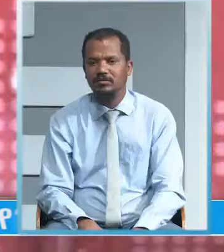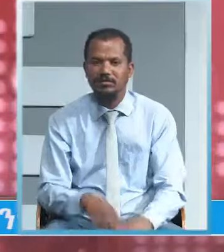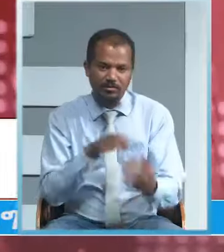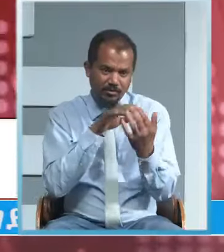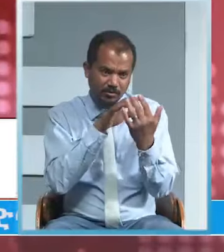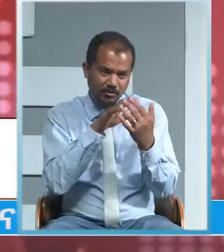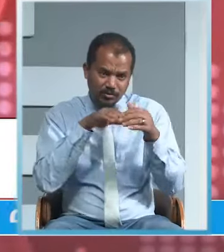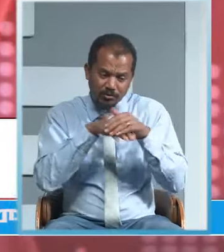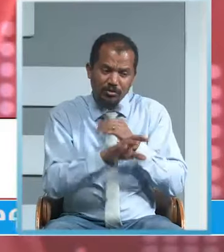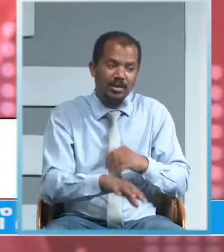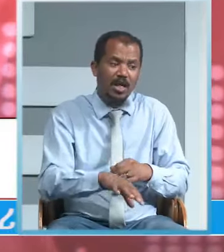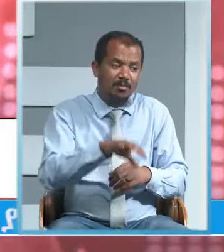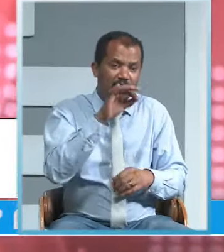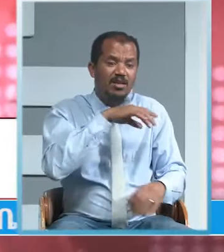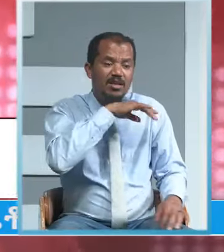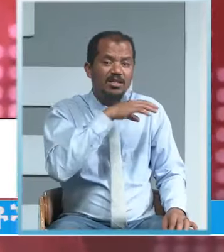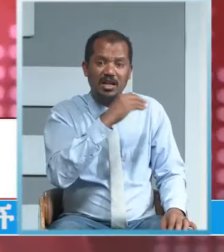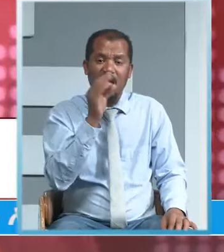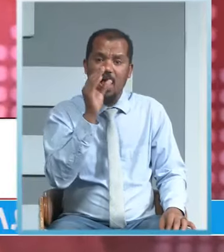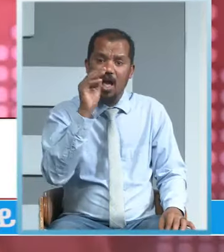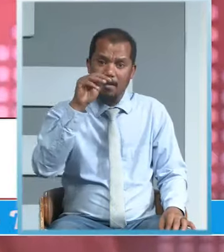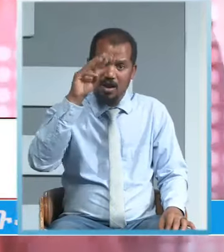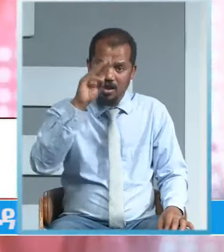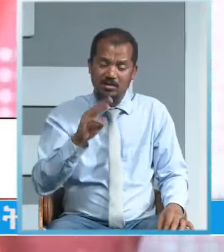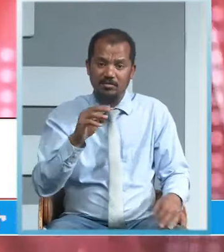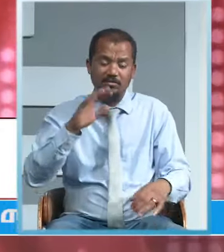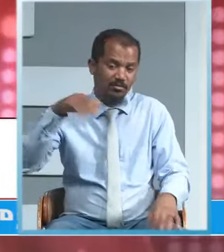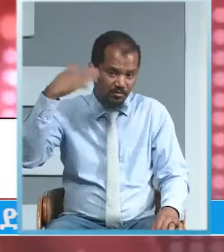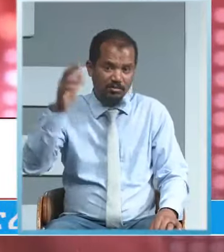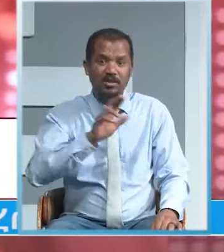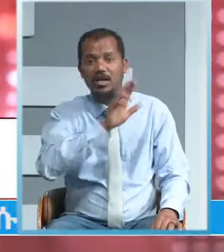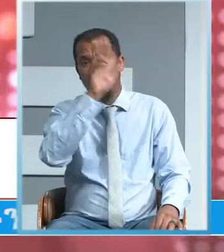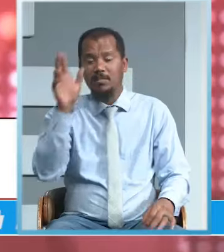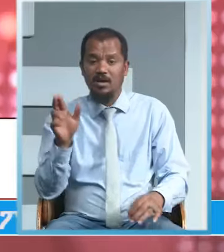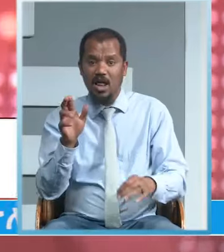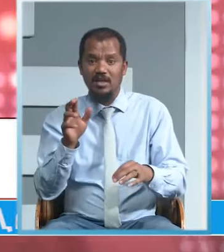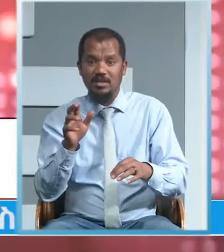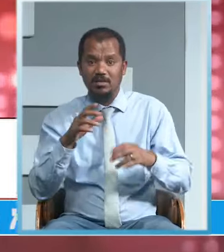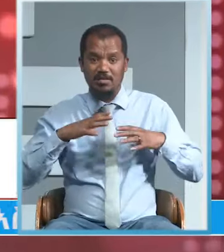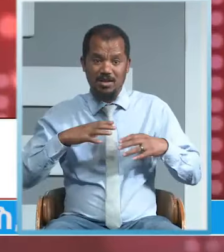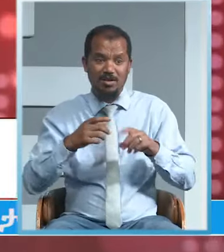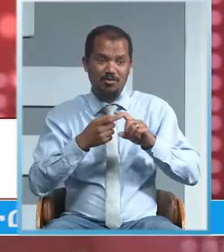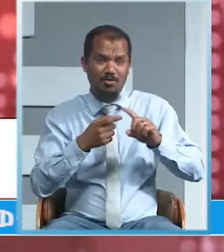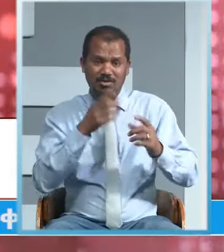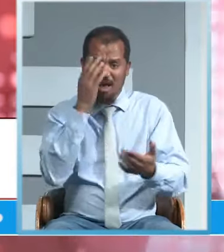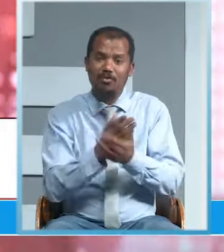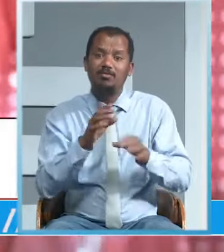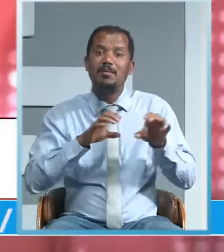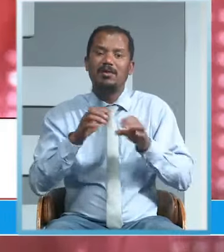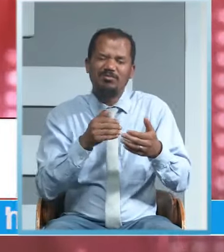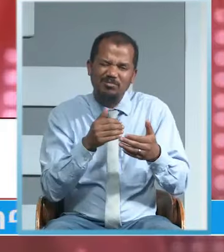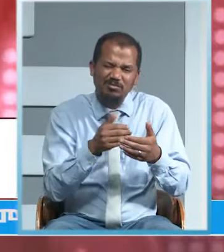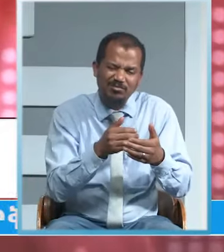ጦርነት ውስጥ የሚገኙት እስራኤልና ሐማስ በመጪው የረመዳን ወር ተኩስ አቁም ለማድረግ